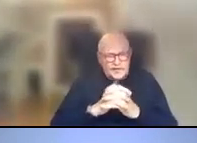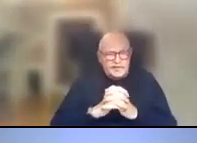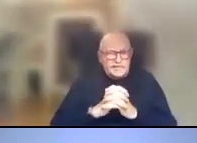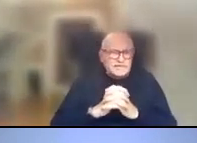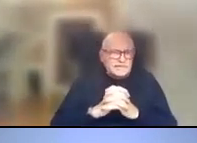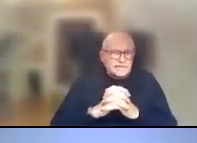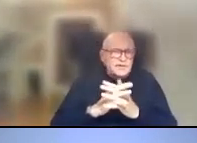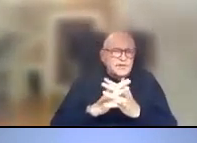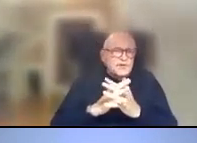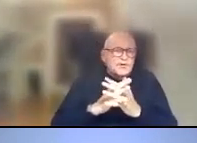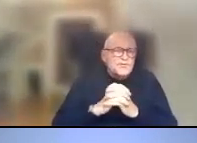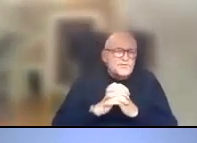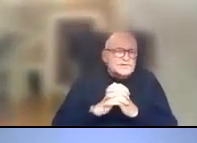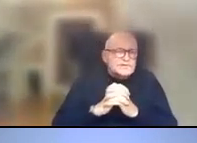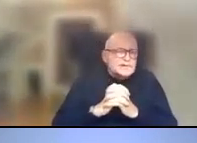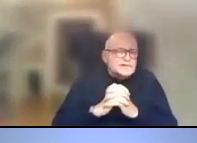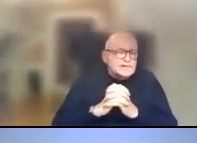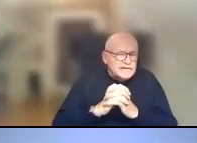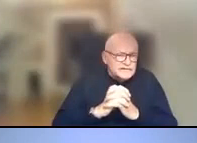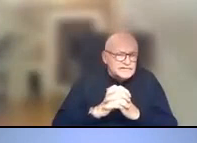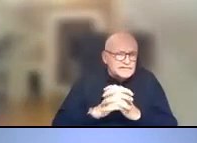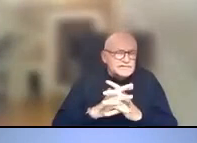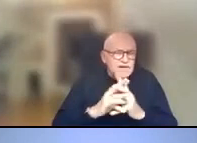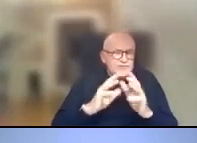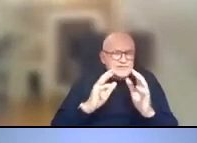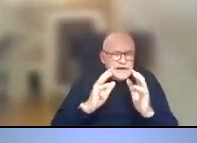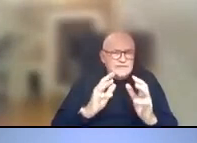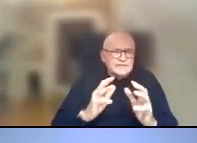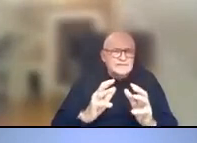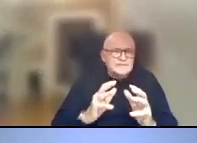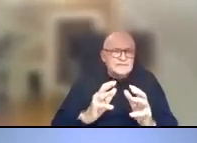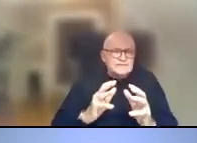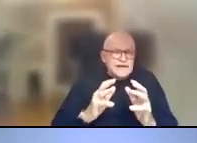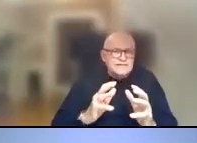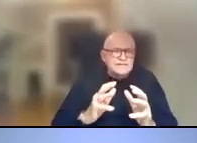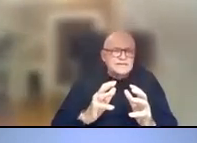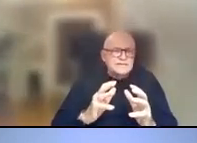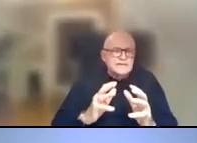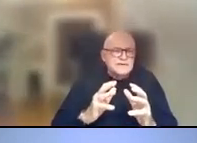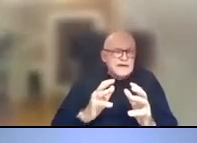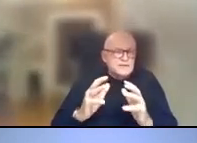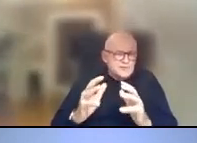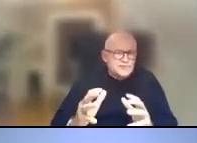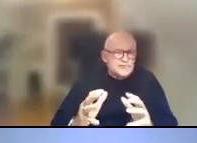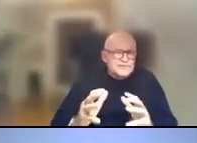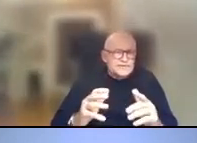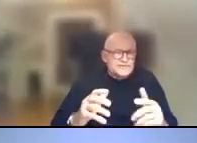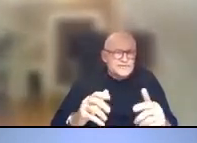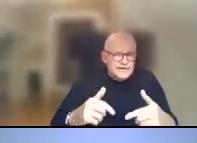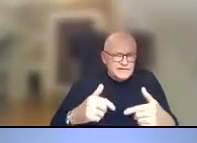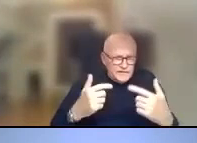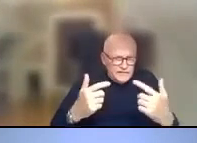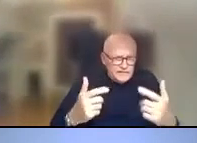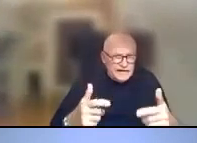zu vorherigen Zeiten. Und wenn es dann gelingt, dass aus einzelnen Taten keine